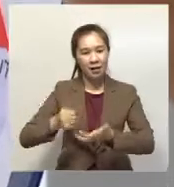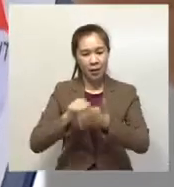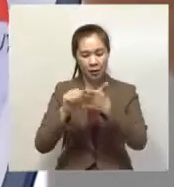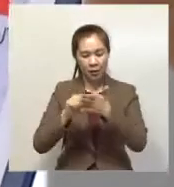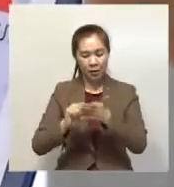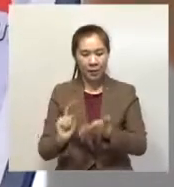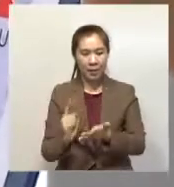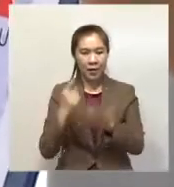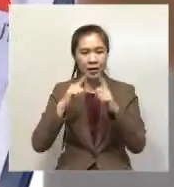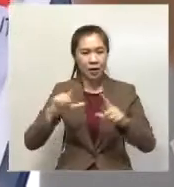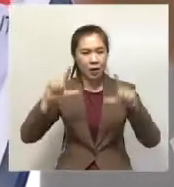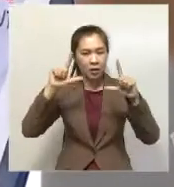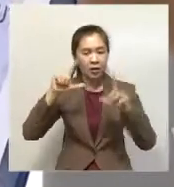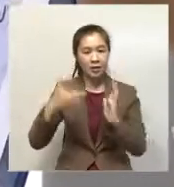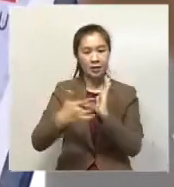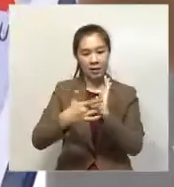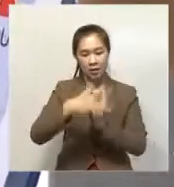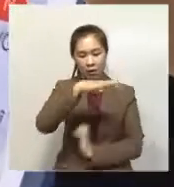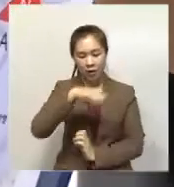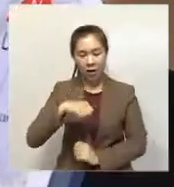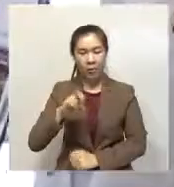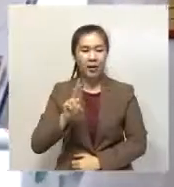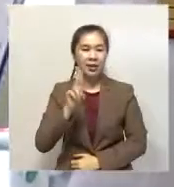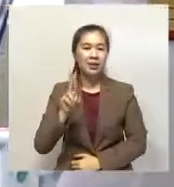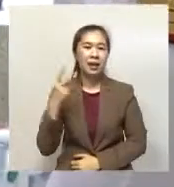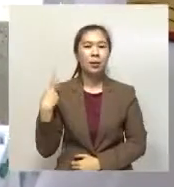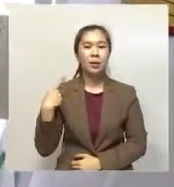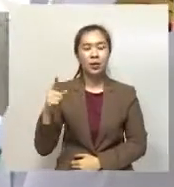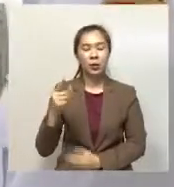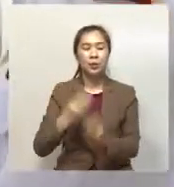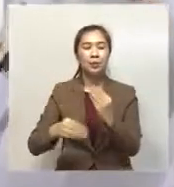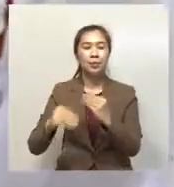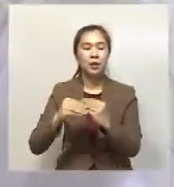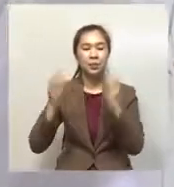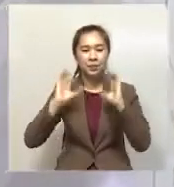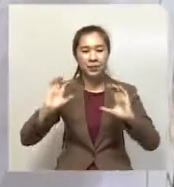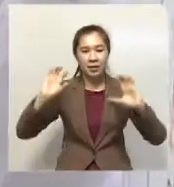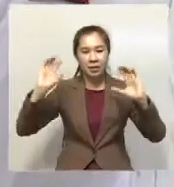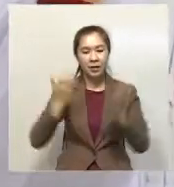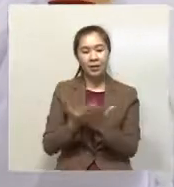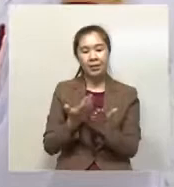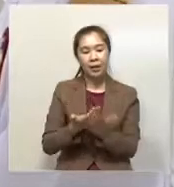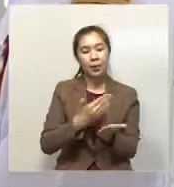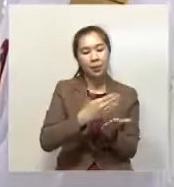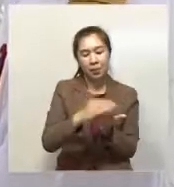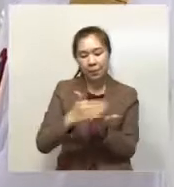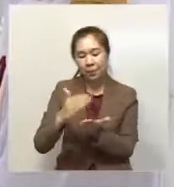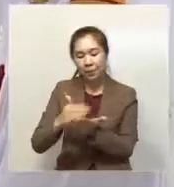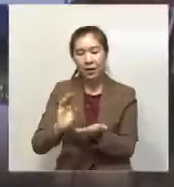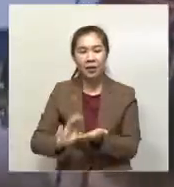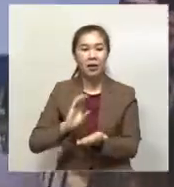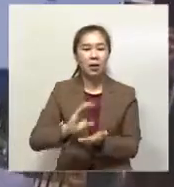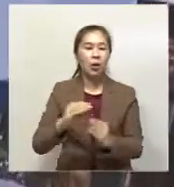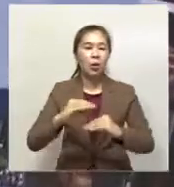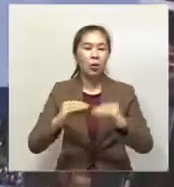ดเด่นและนำเทคโนโลยีมาใช้ให้เกิดประโยชน์วันนี้รัฐบาลพยายามกระจายเม็ดเงินเพื่อให้ลงทุนในโครงการต่าง